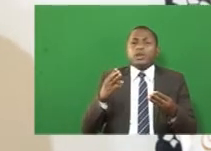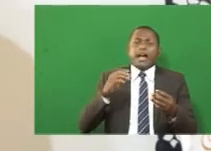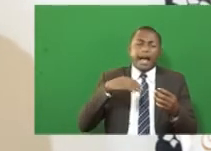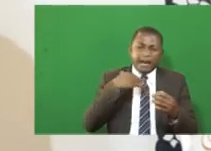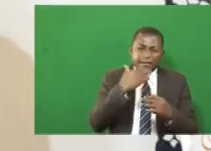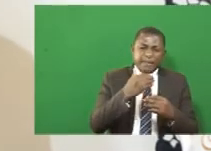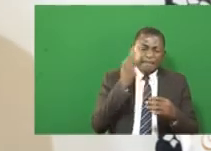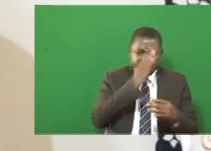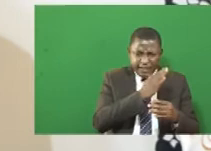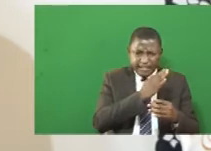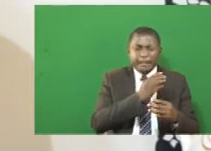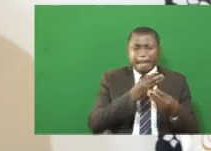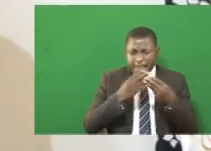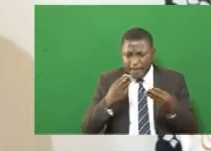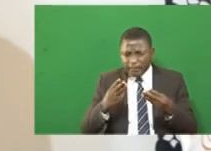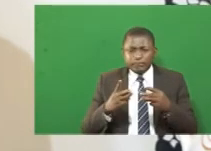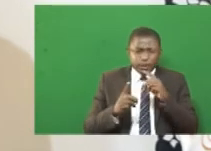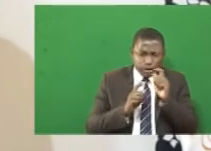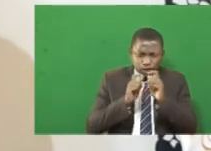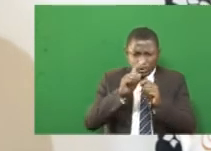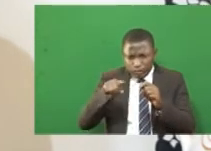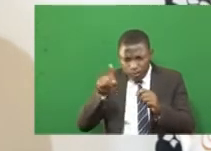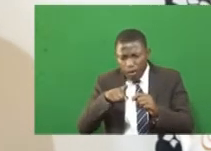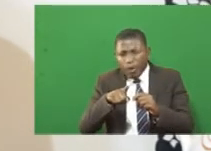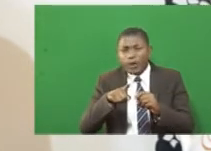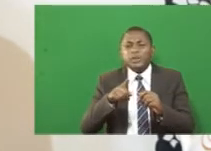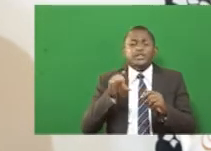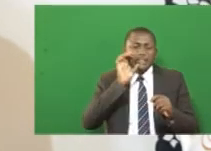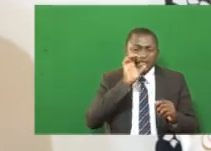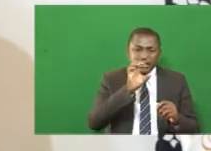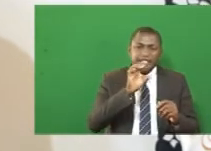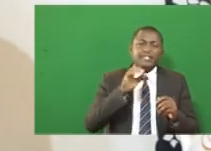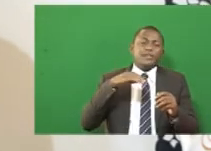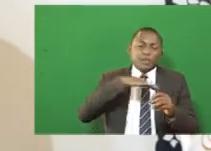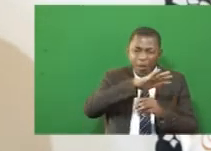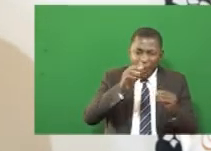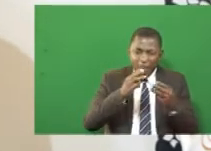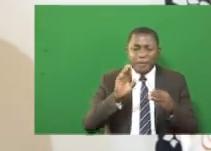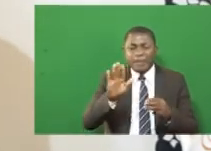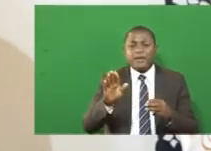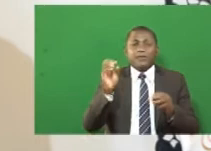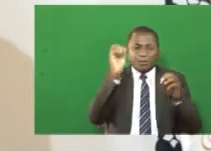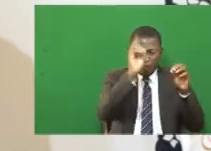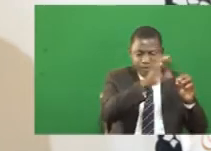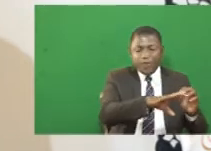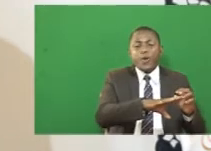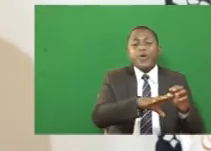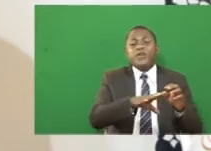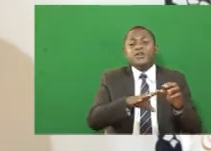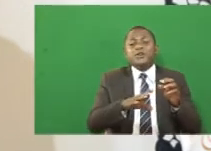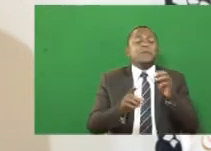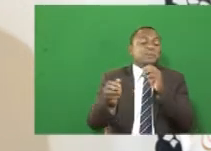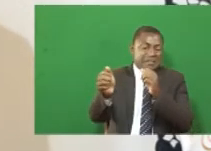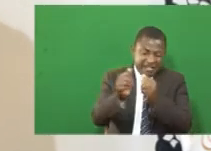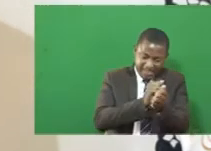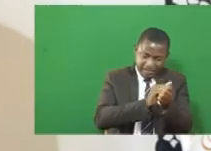ngotuagalani. Vano batzira ni kukuruzira. Vamwe ni kunyengera kuti wachikoro omitemo ya mwari. Kuti wakuparara wese. Right.